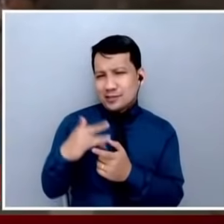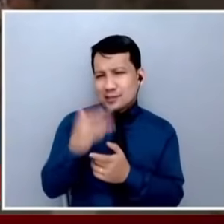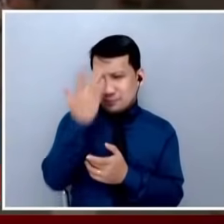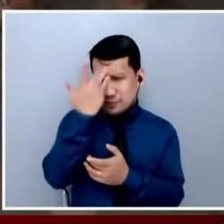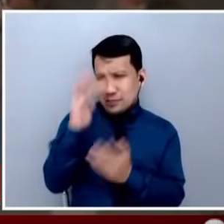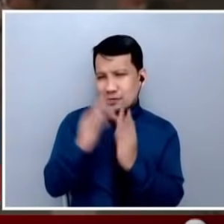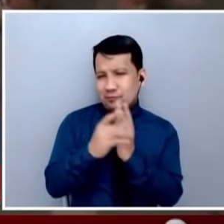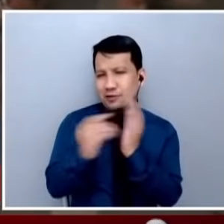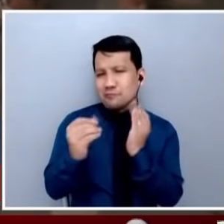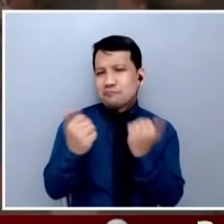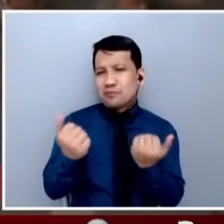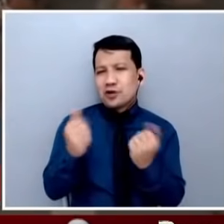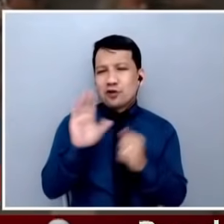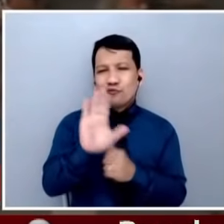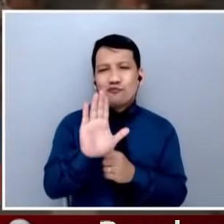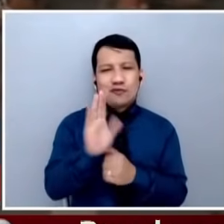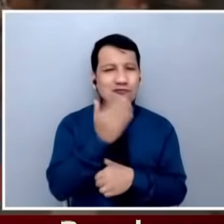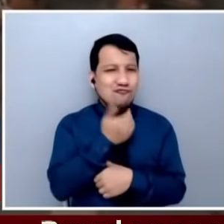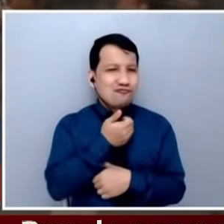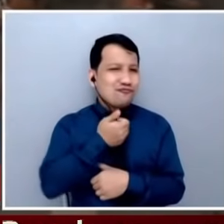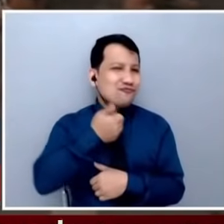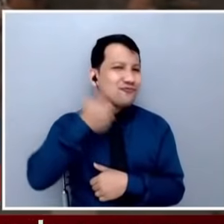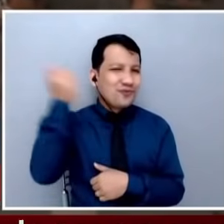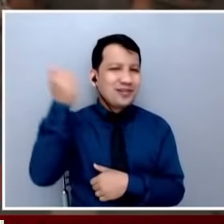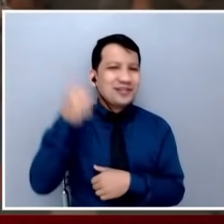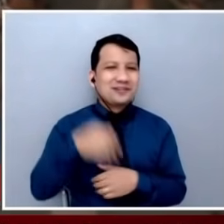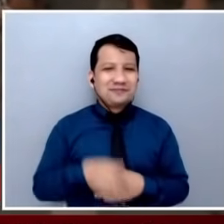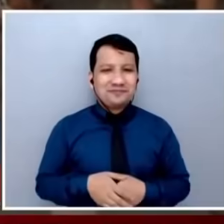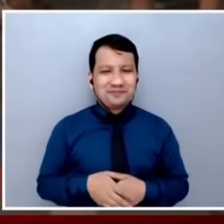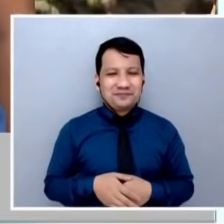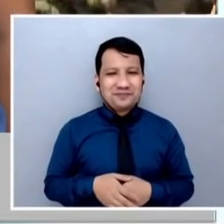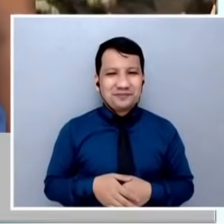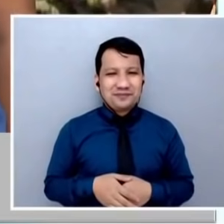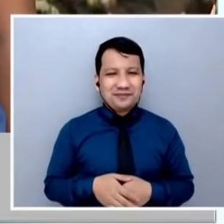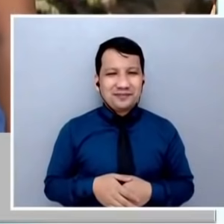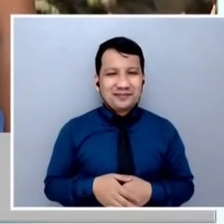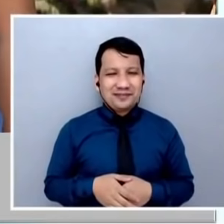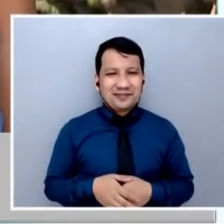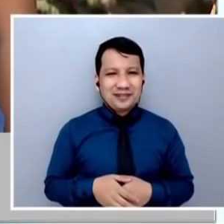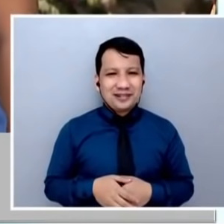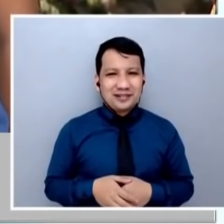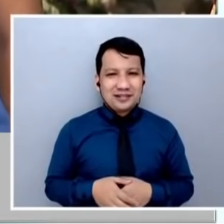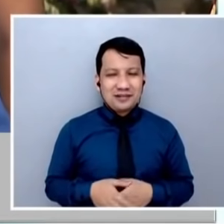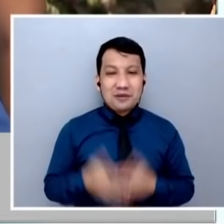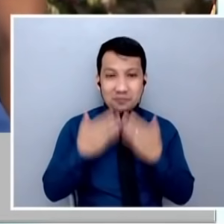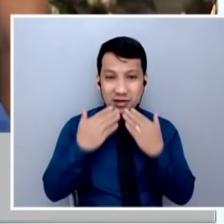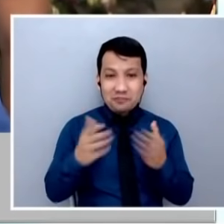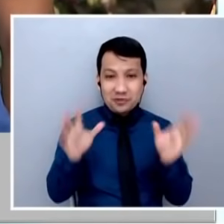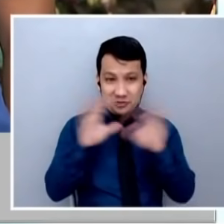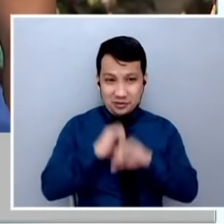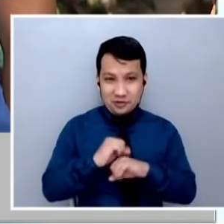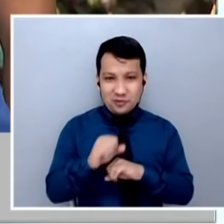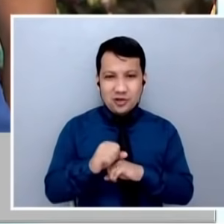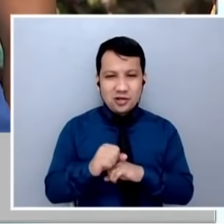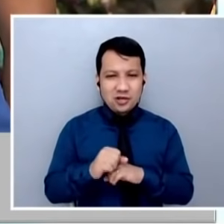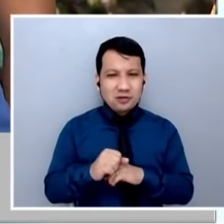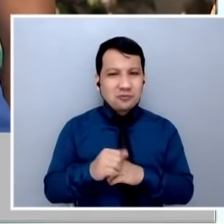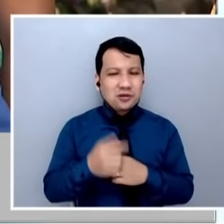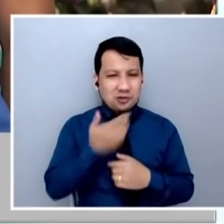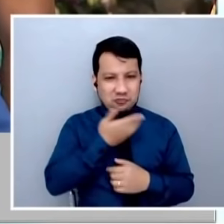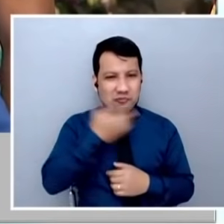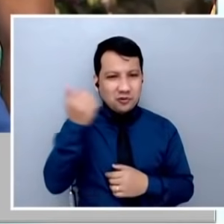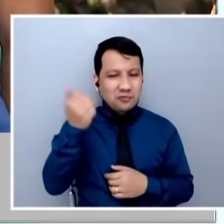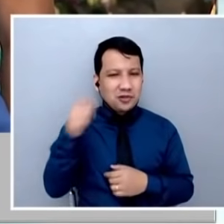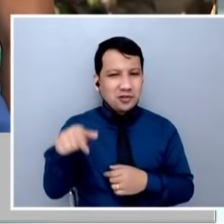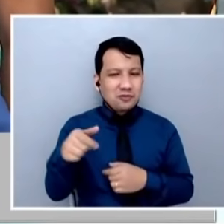every moment your winning moment. Balik sa'yo, Ate B. At maraming salamat sa iyong winning moment, tita